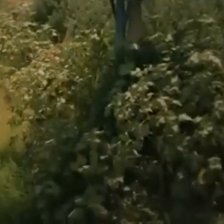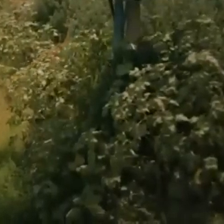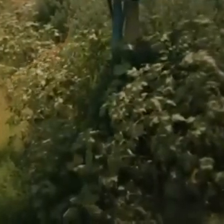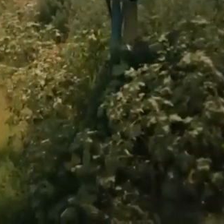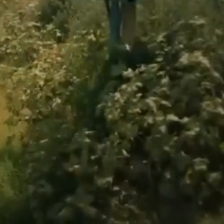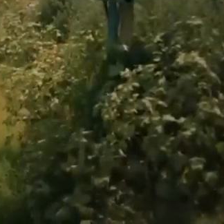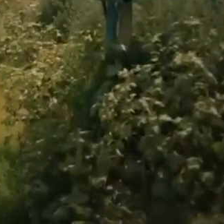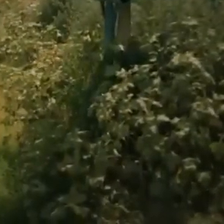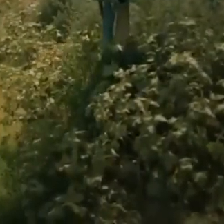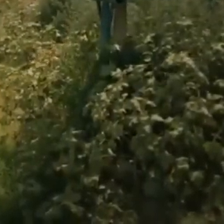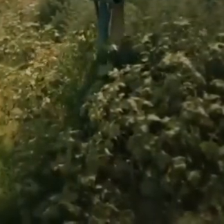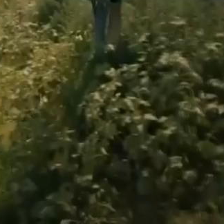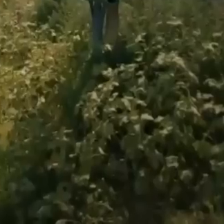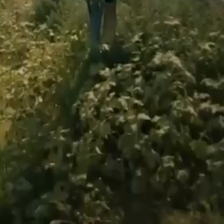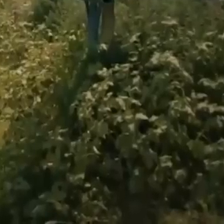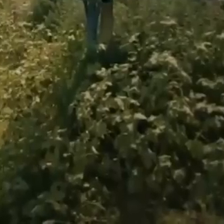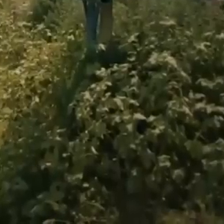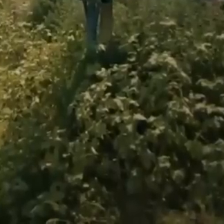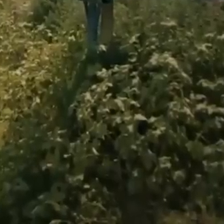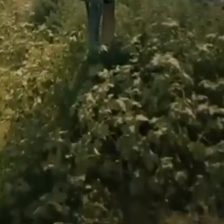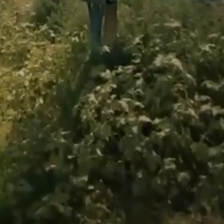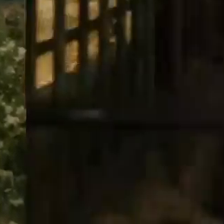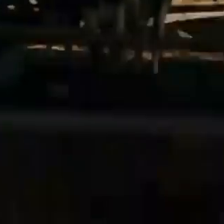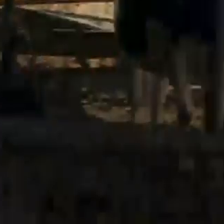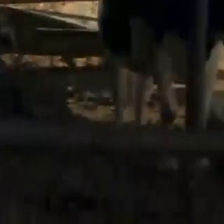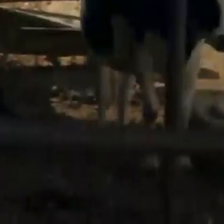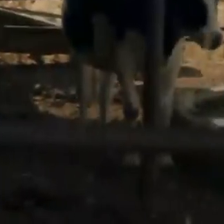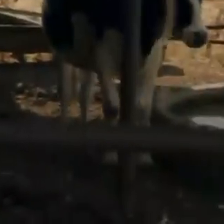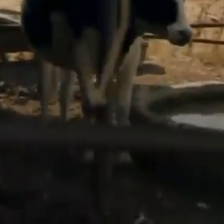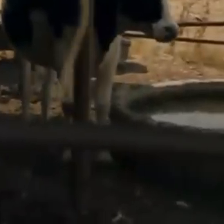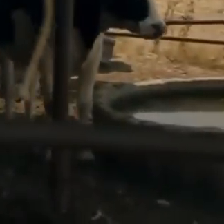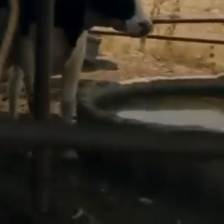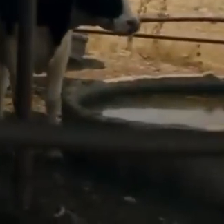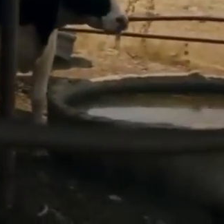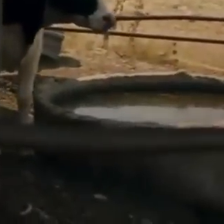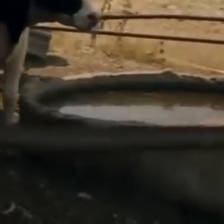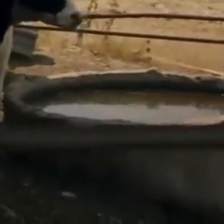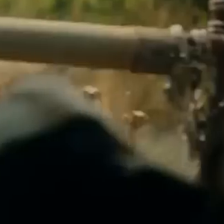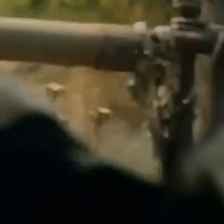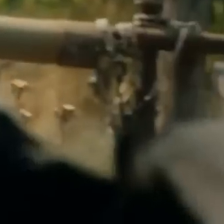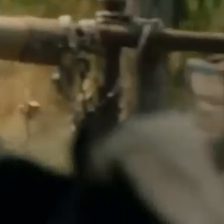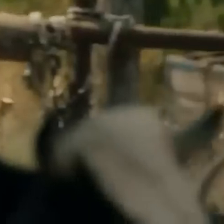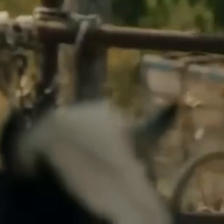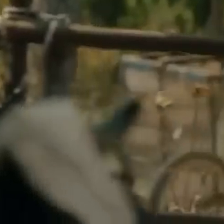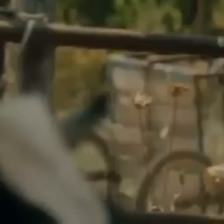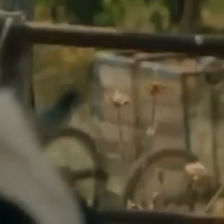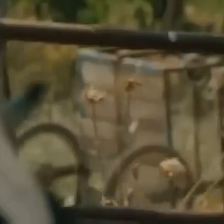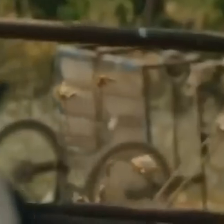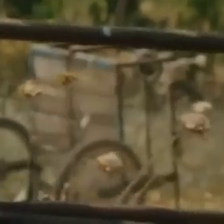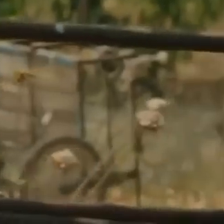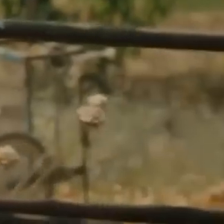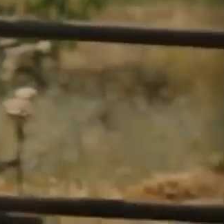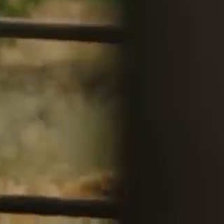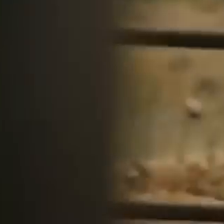Birbirlerine bakıp aynı hareketi tekrarlıyorlar. Neşeli, senkronize olmuş aynı anda yapıyorlar. Demin ahırda ineklere bakıyor. Etrafa